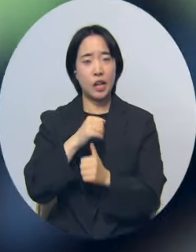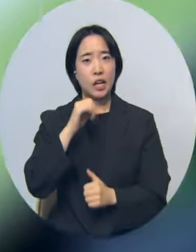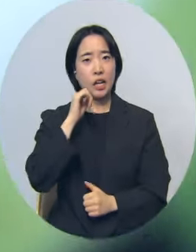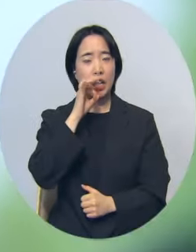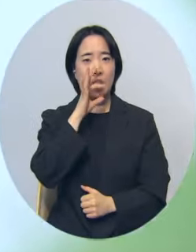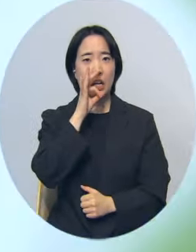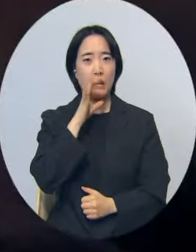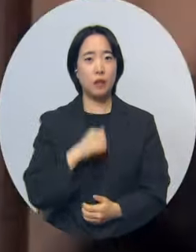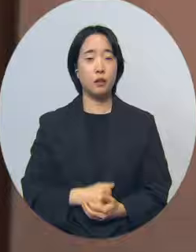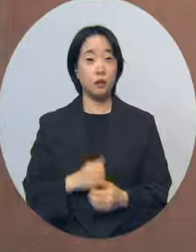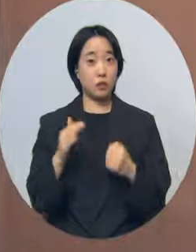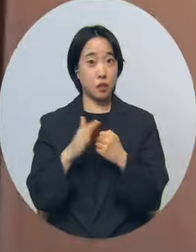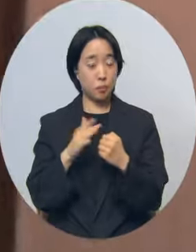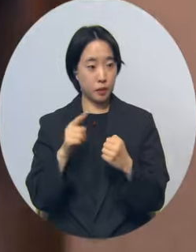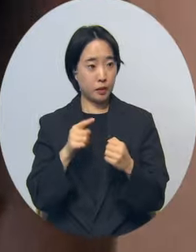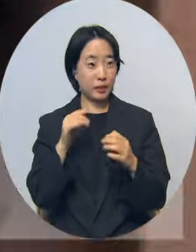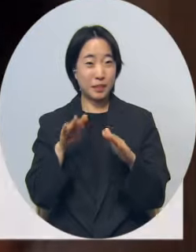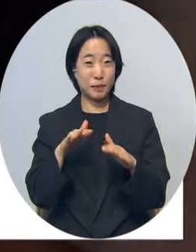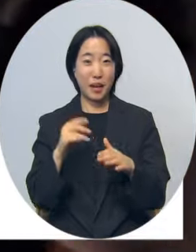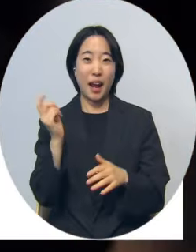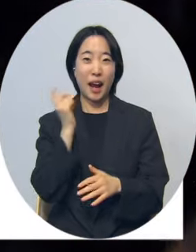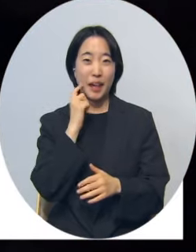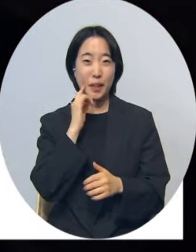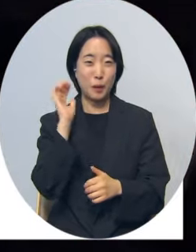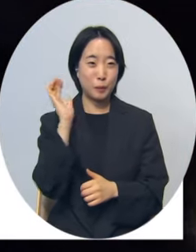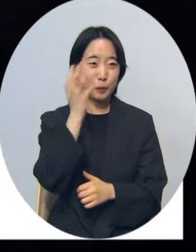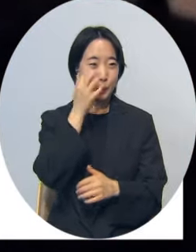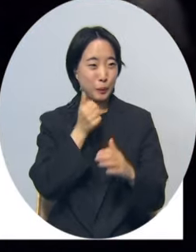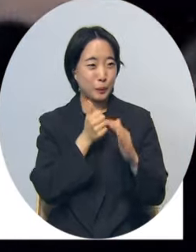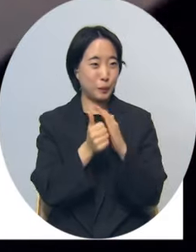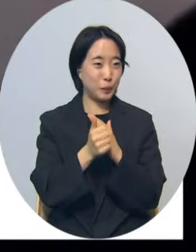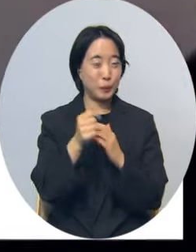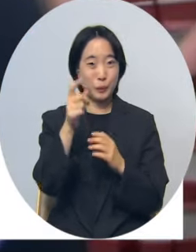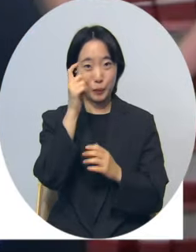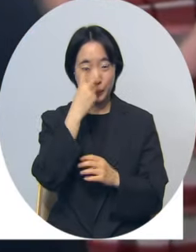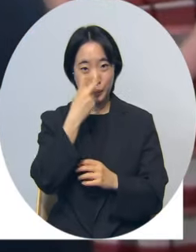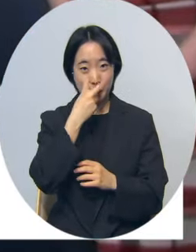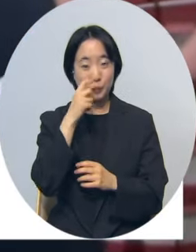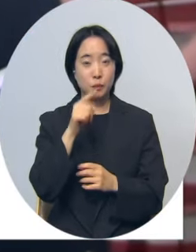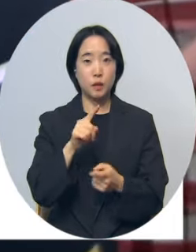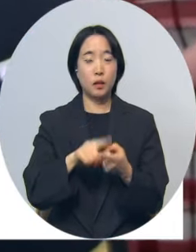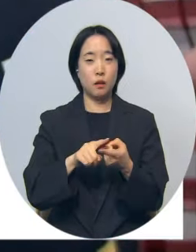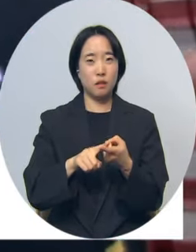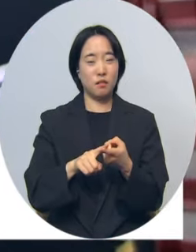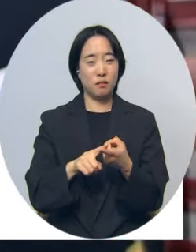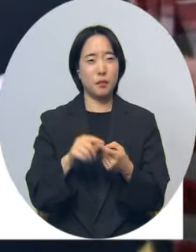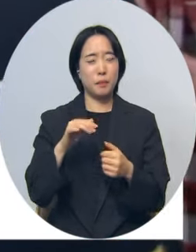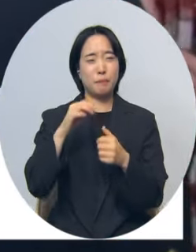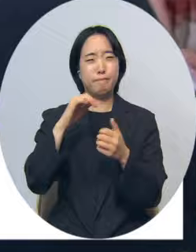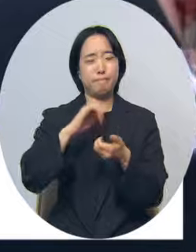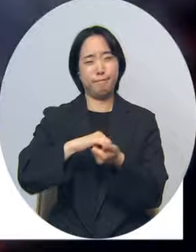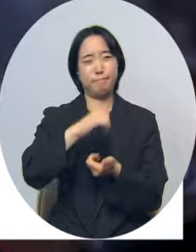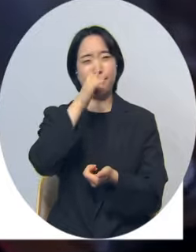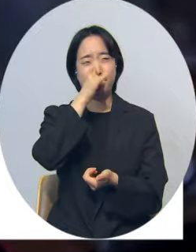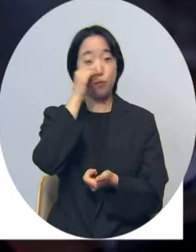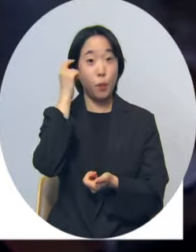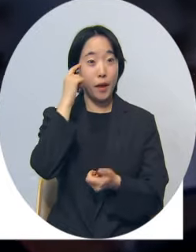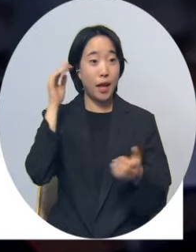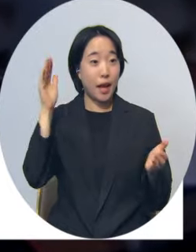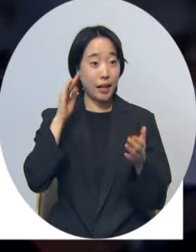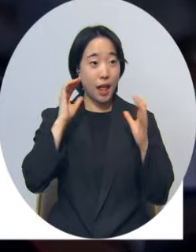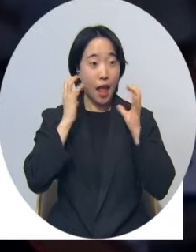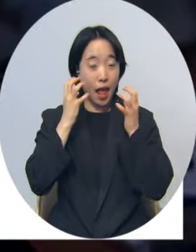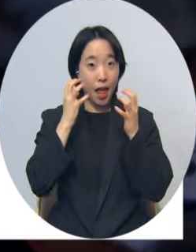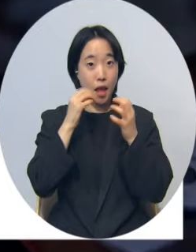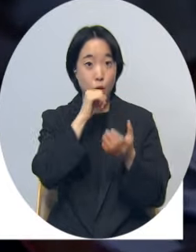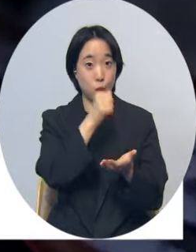합니다. 현재 위장수사는 아동과 청소년을 대상으로 한 디지털 성범죄에 한해 가능한데 이